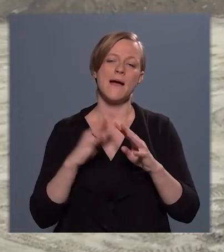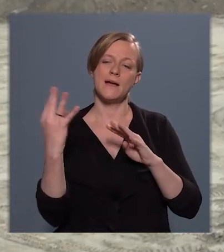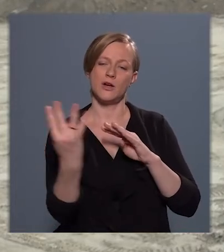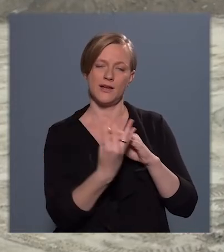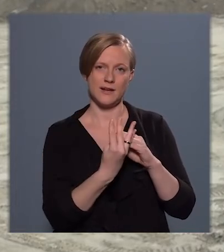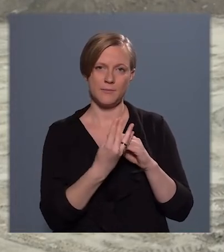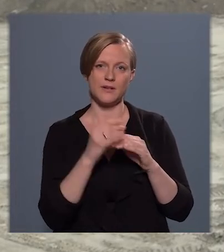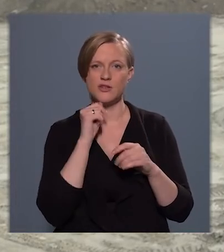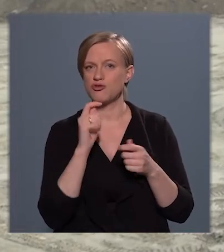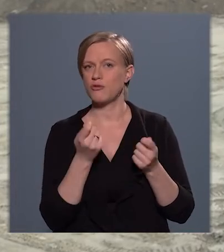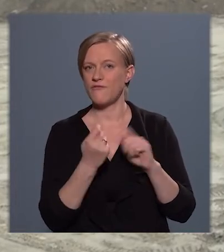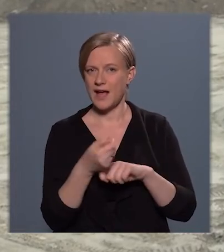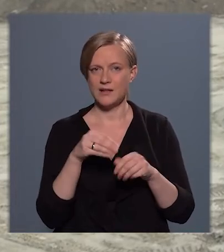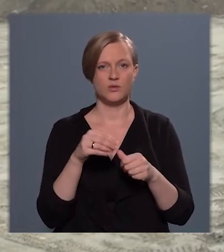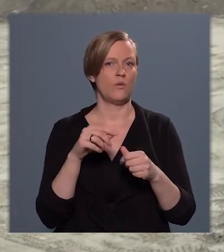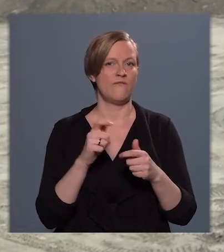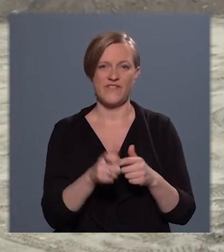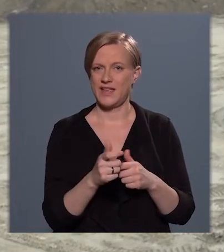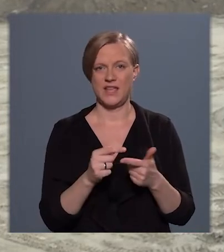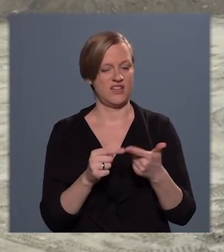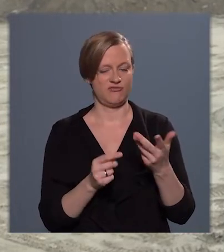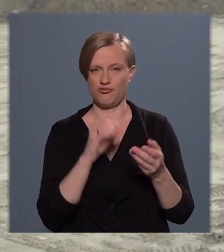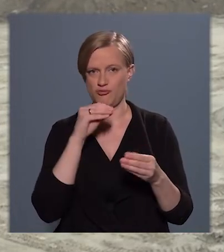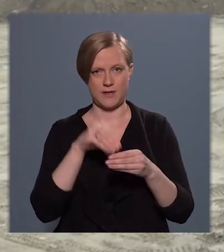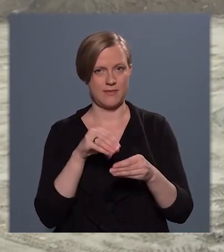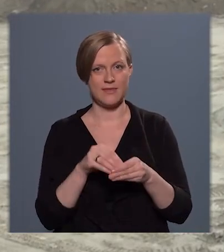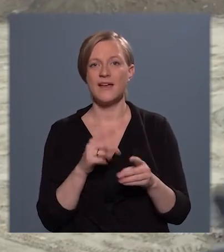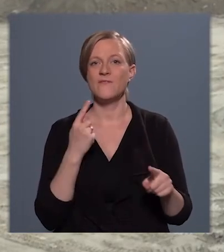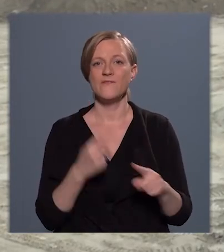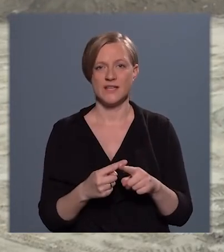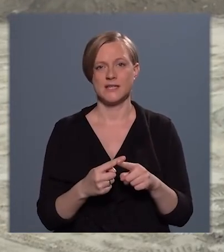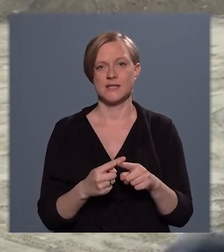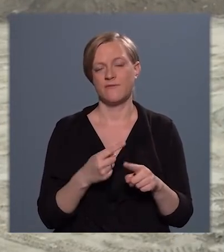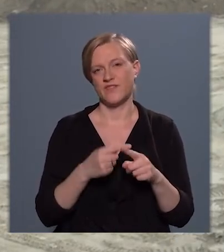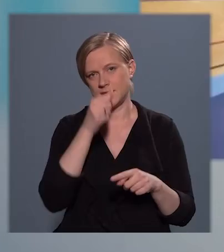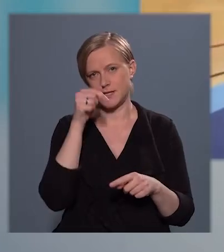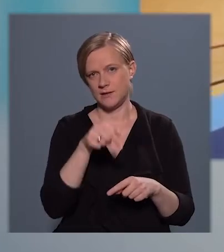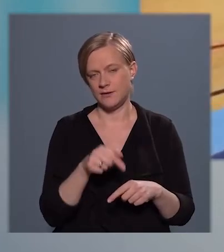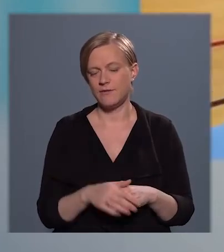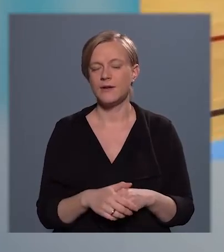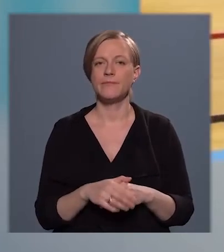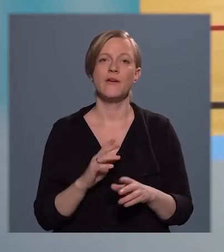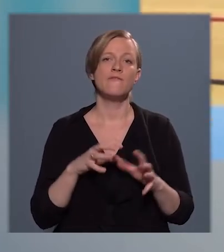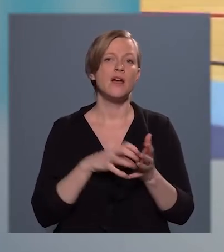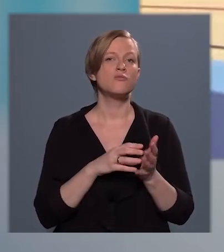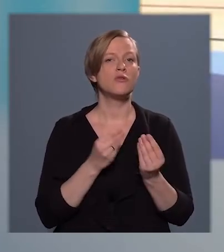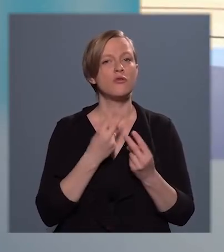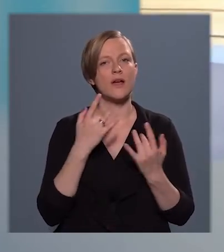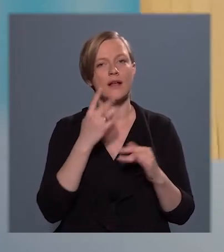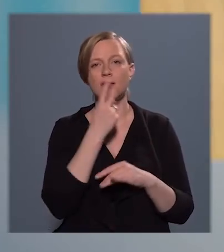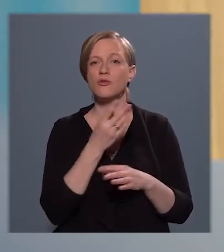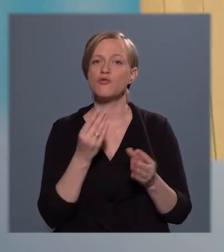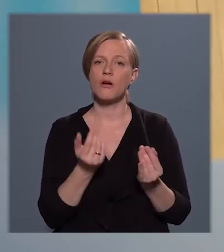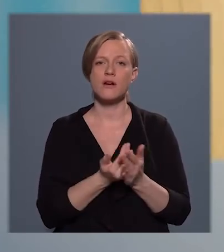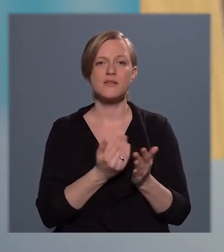rajta váltó, nincs rajta fék, ezek fix biciklik, ugye fixik. A városban most sok helyen látunk, sokan használják a